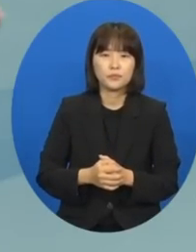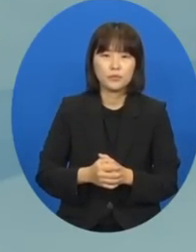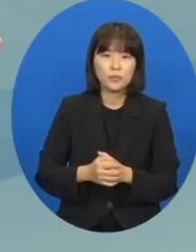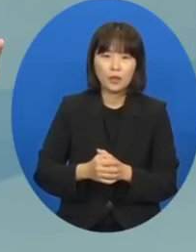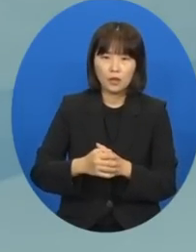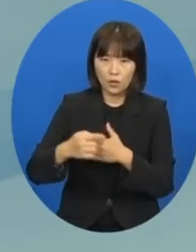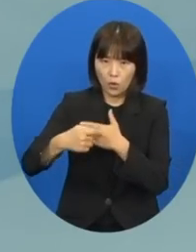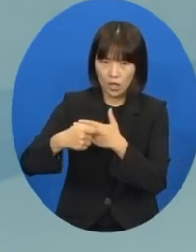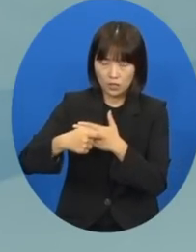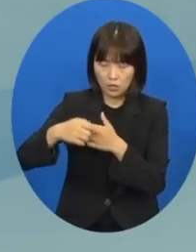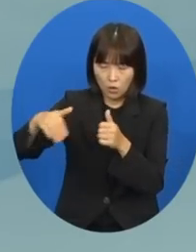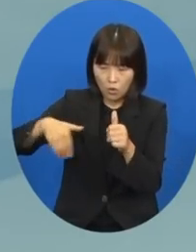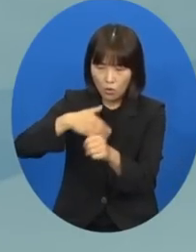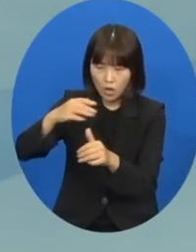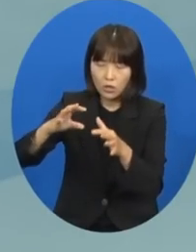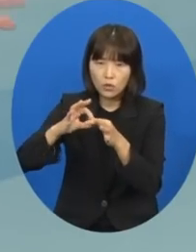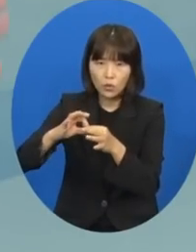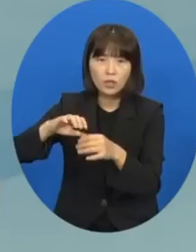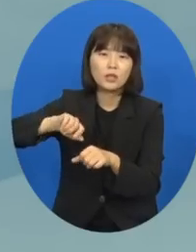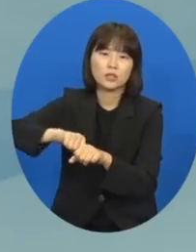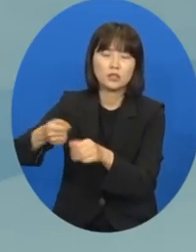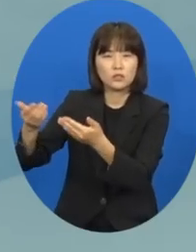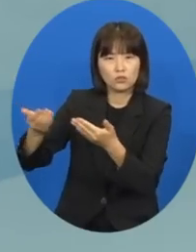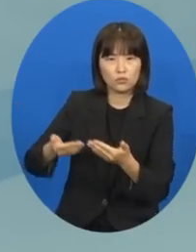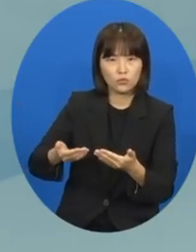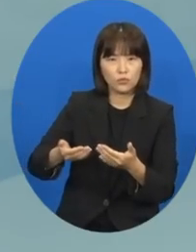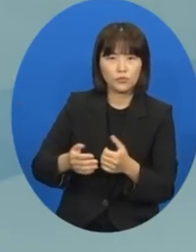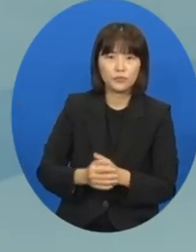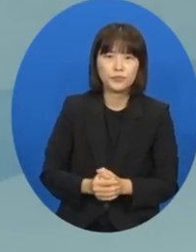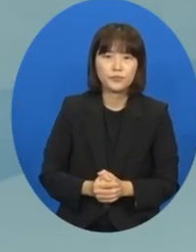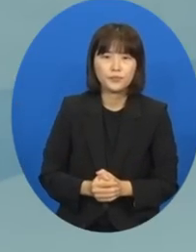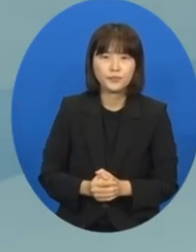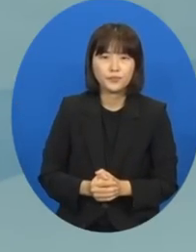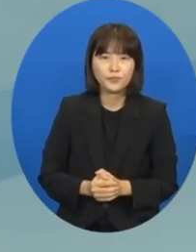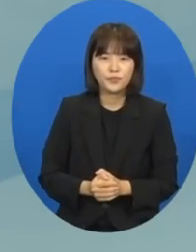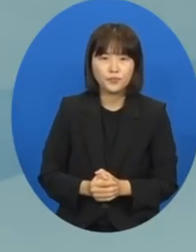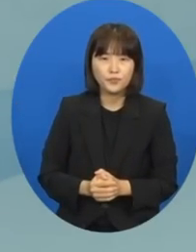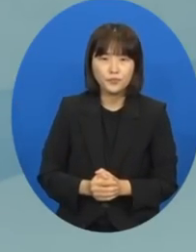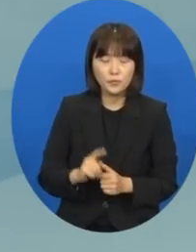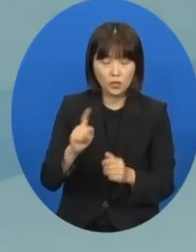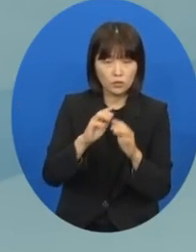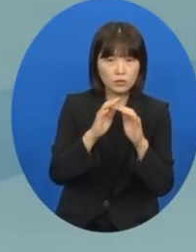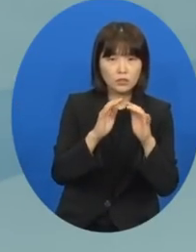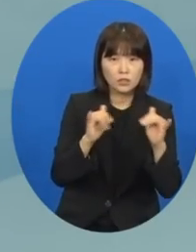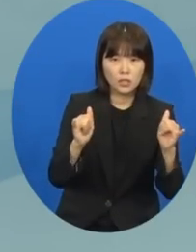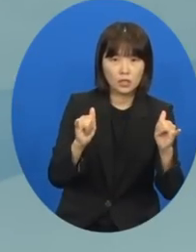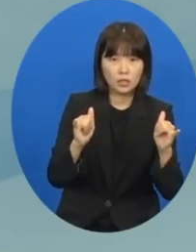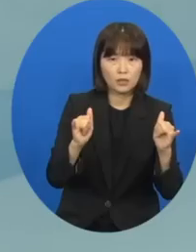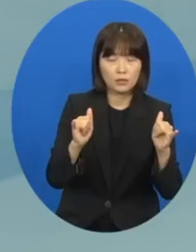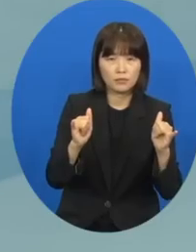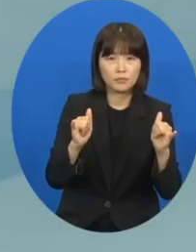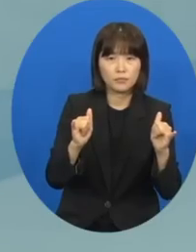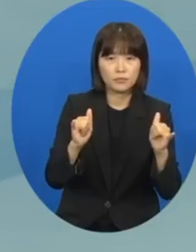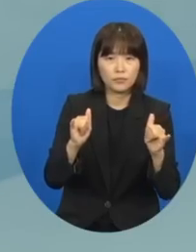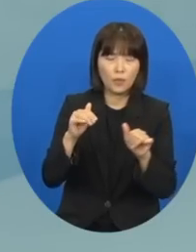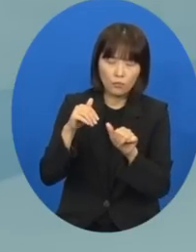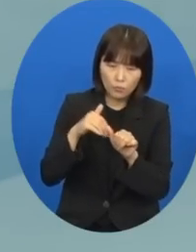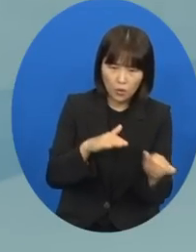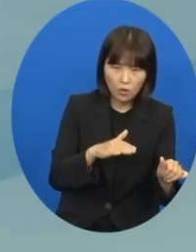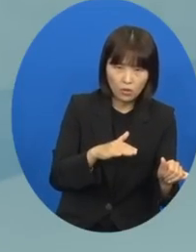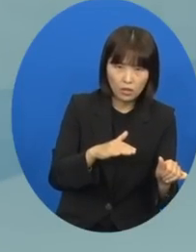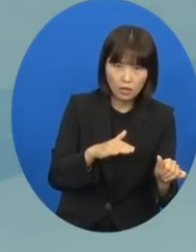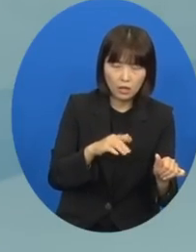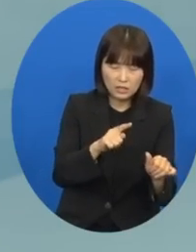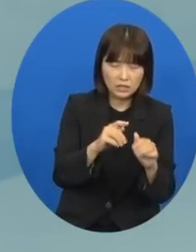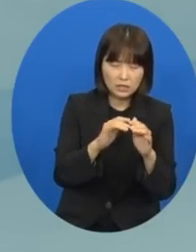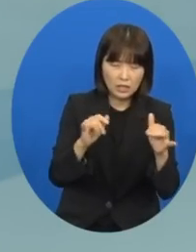통한 징계를 주시는데요. 환경을 통한 징계는 다양한 방식으로 나타나요. 어떤 사람을 붙여주시는데 그 사람을 통해 엄청나게